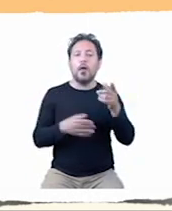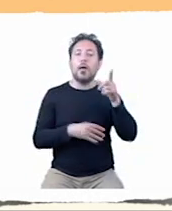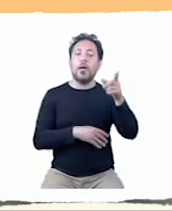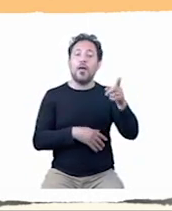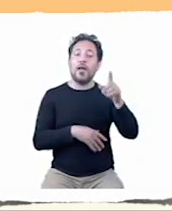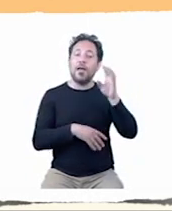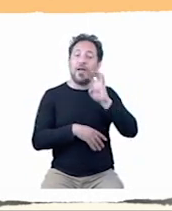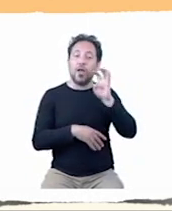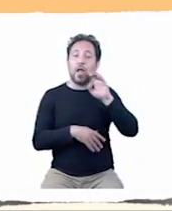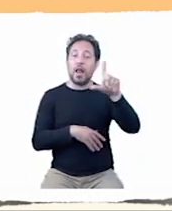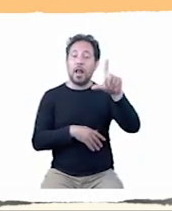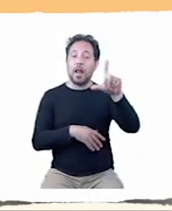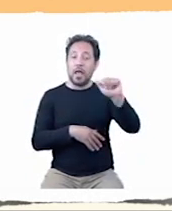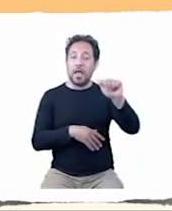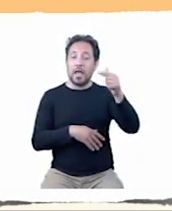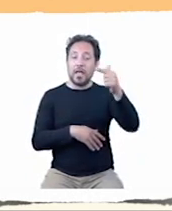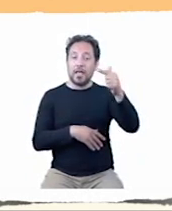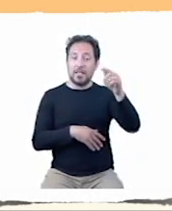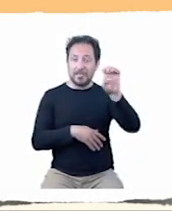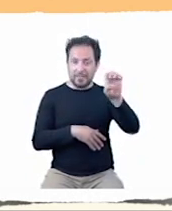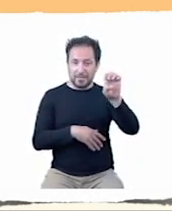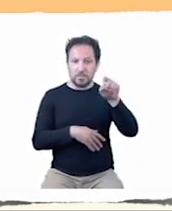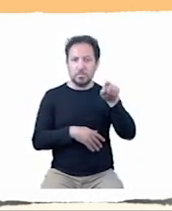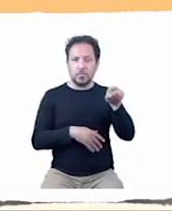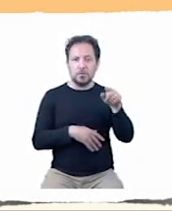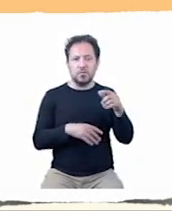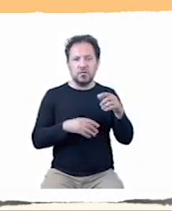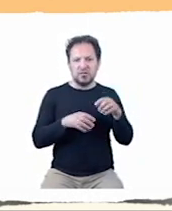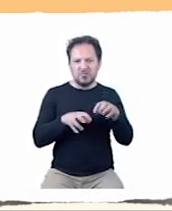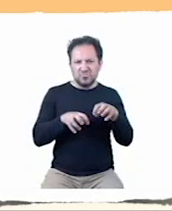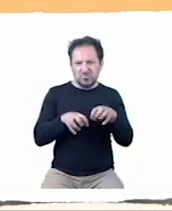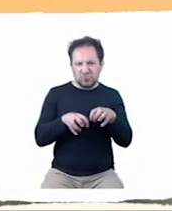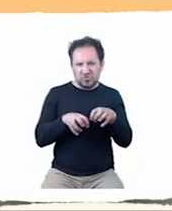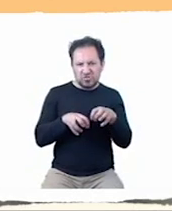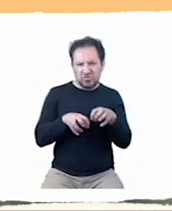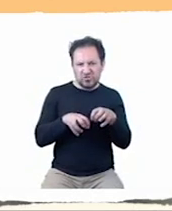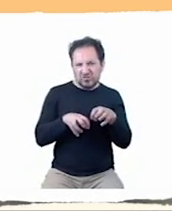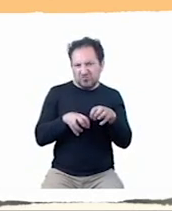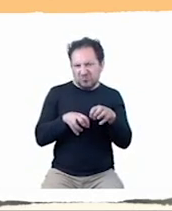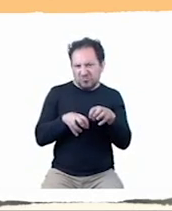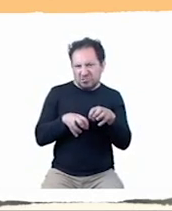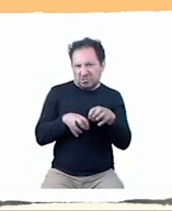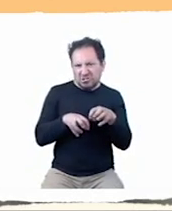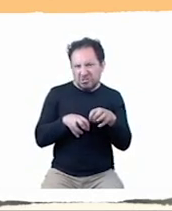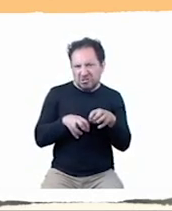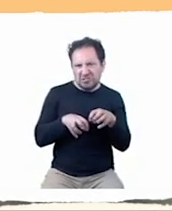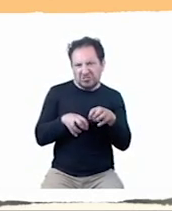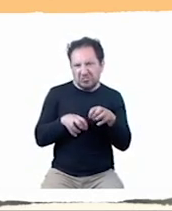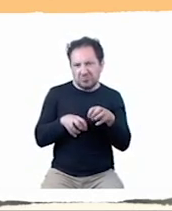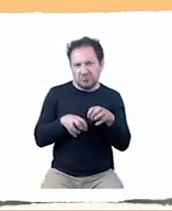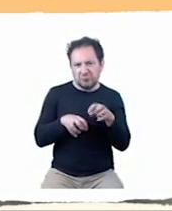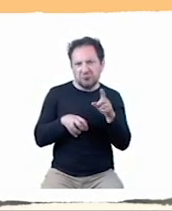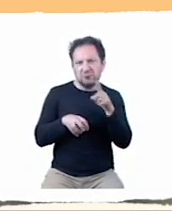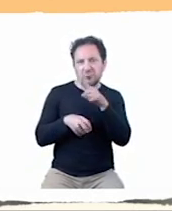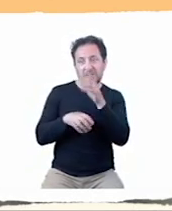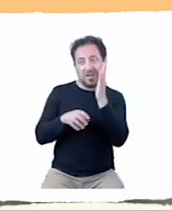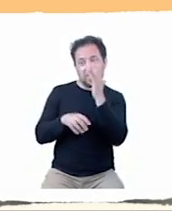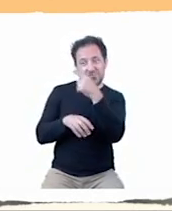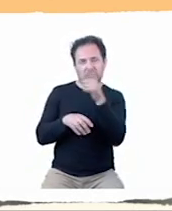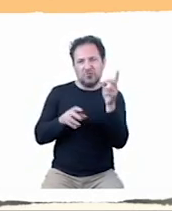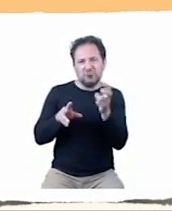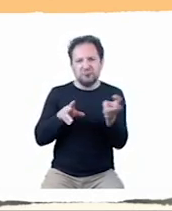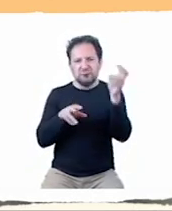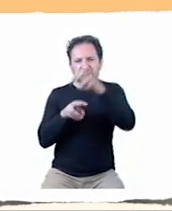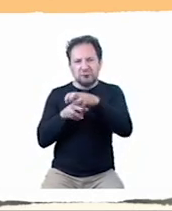dopo avergli lanciato un gelido sguardo, gli lo aveva rubato. Kelly, il piccolo,